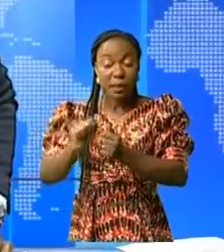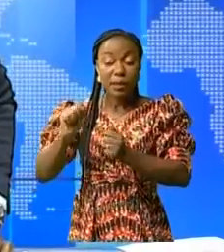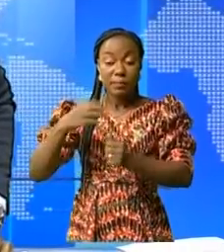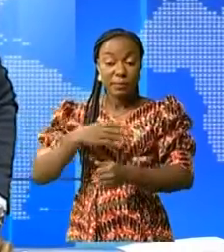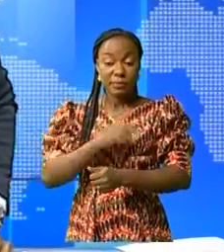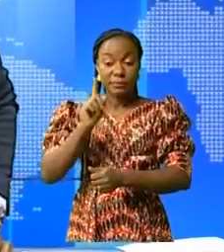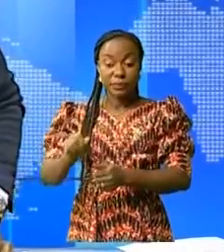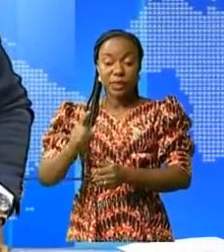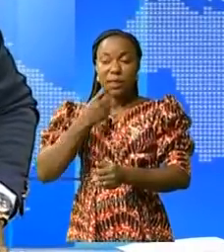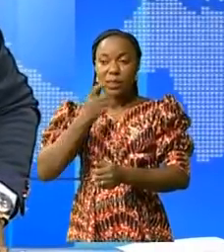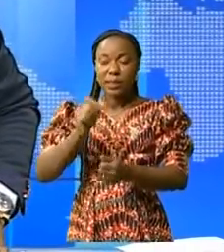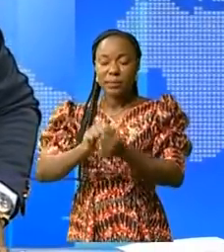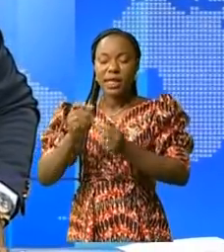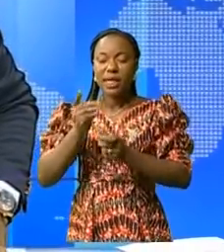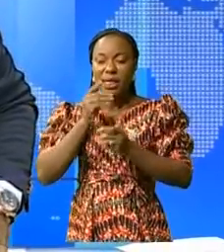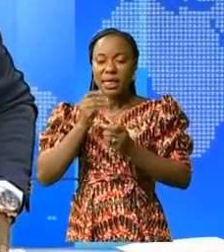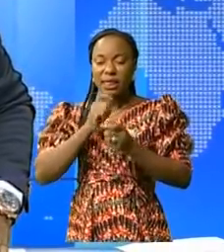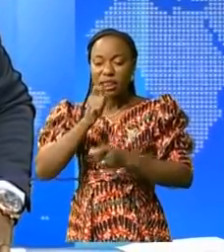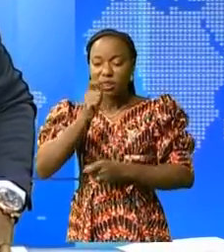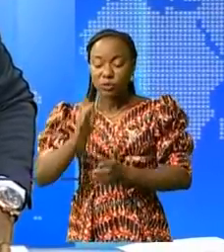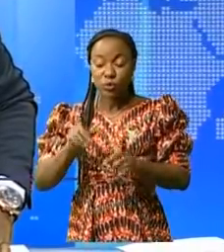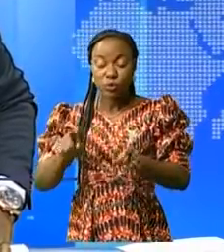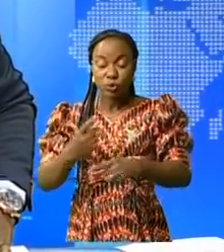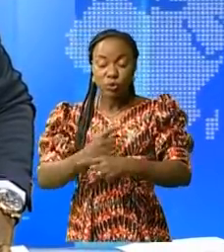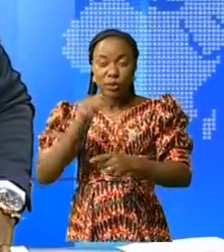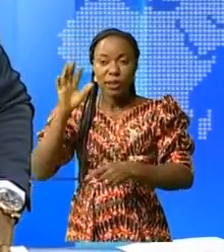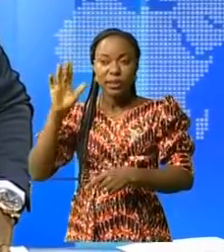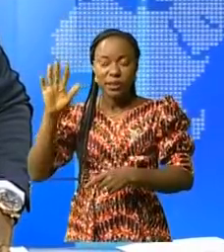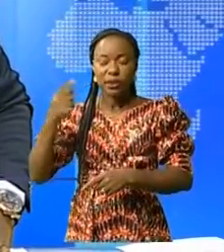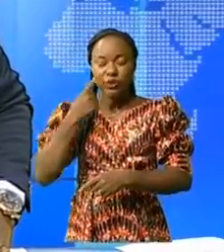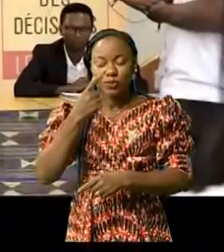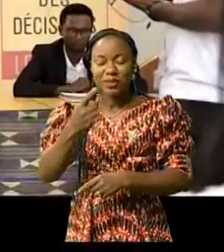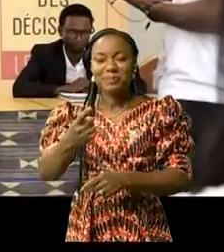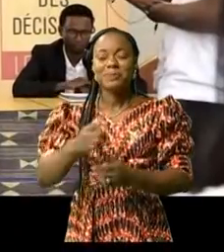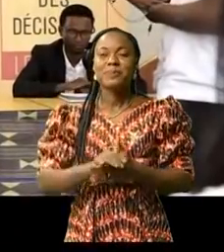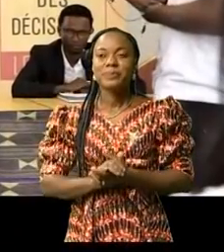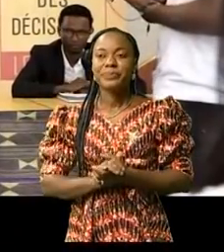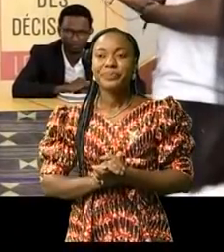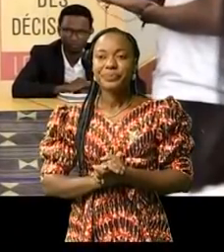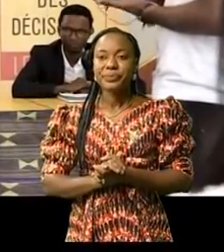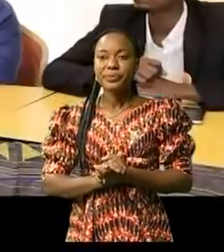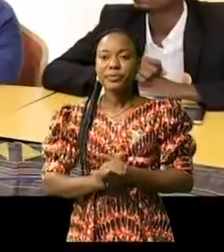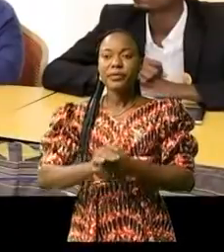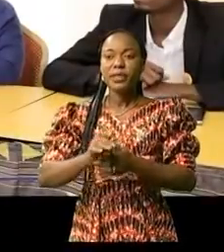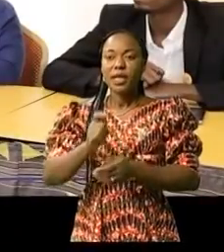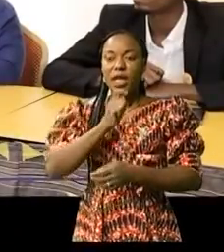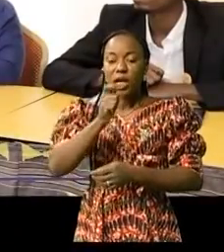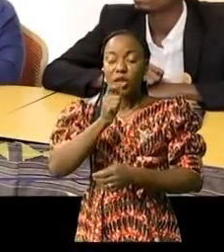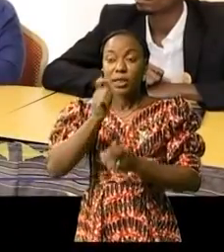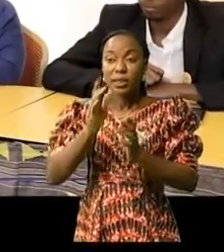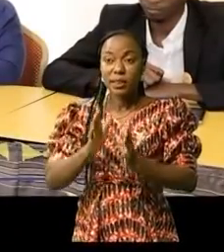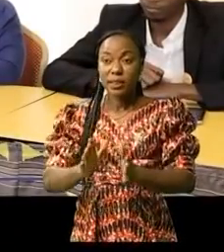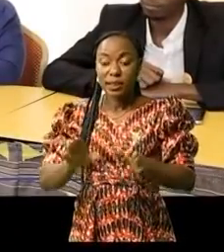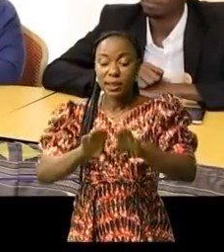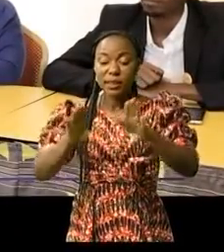cours d'une conférence de presse tenue aujourd'hui à kinshasa à regarder cette conférence de presse des représentants de la